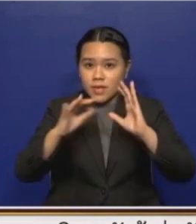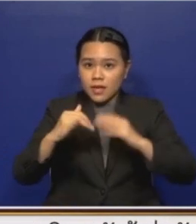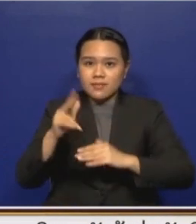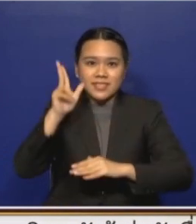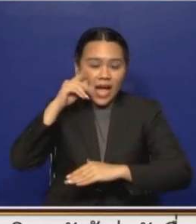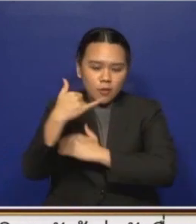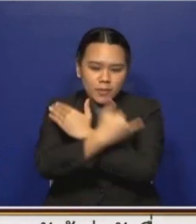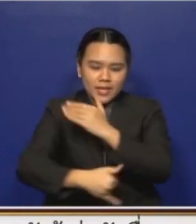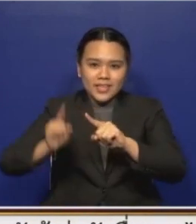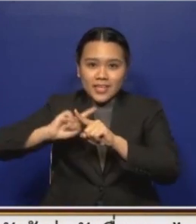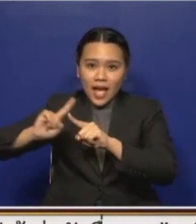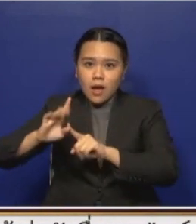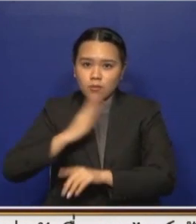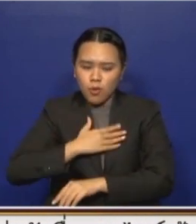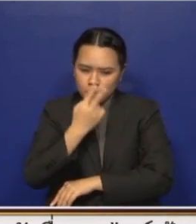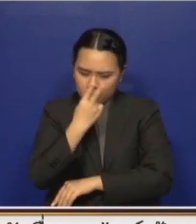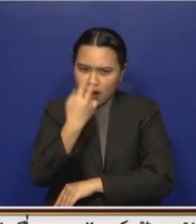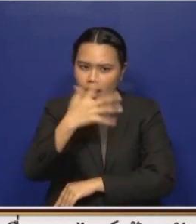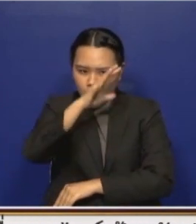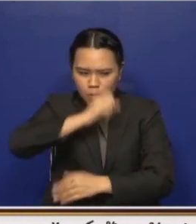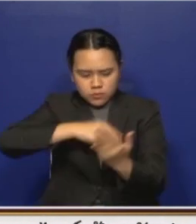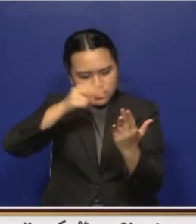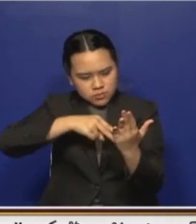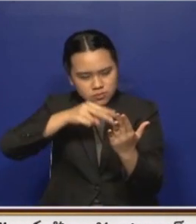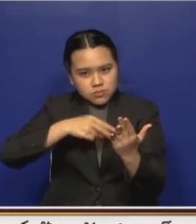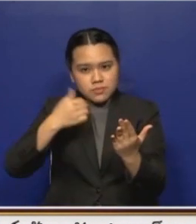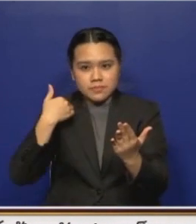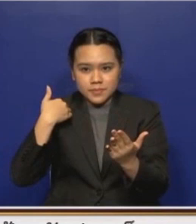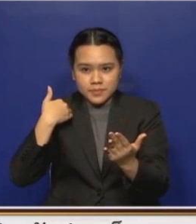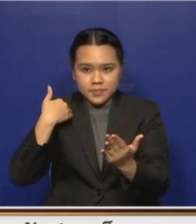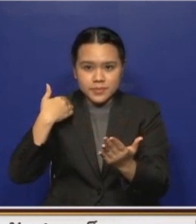ะชีวิตคนไทยเรามีค่าไหมฮะ